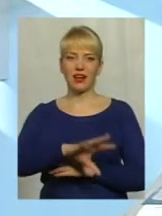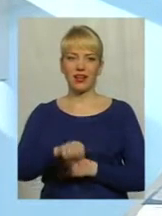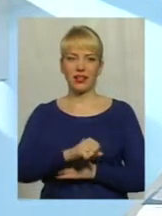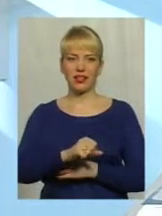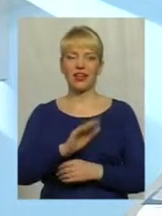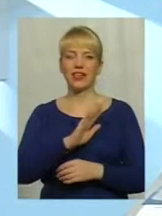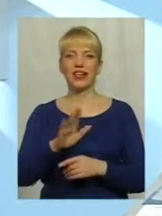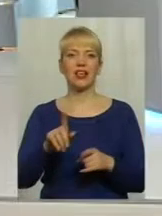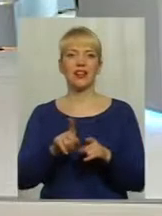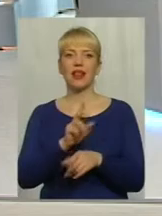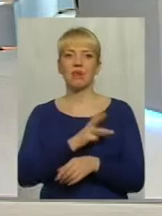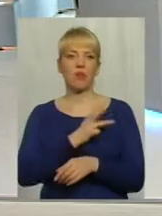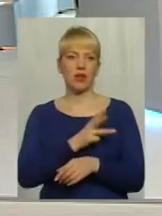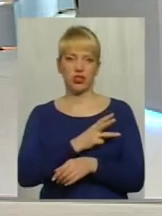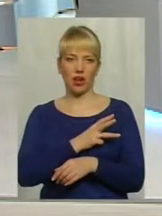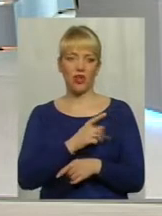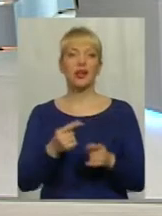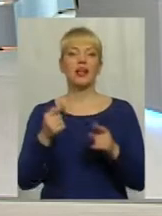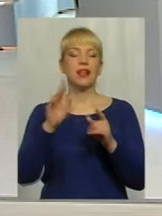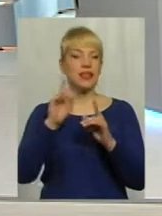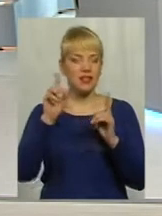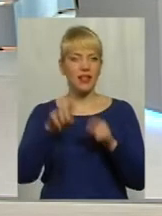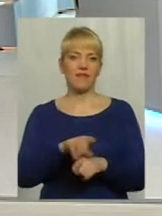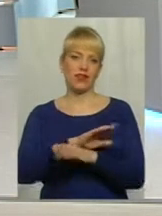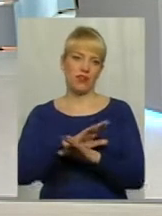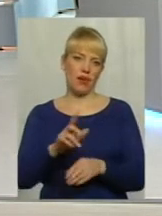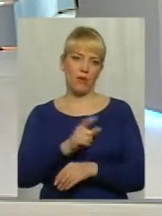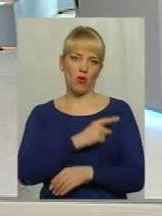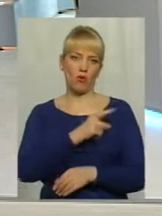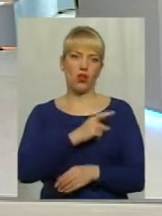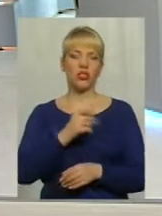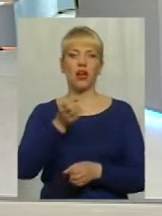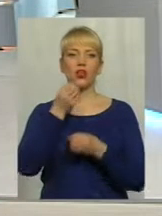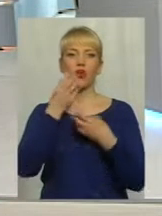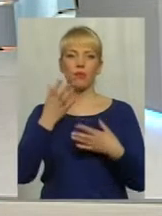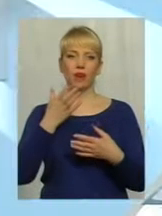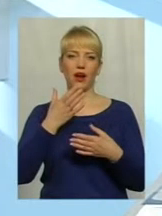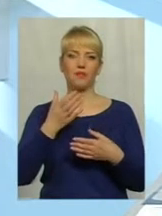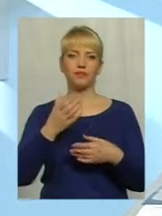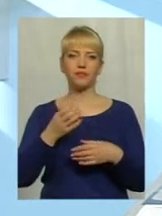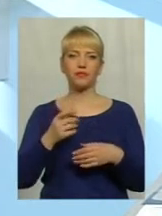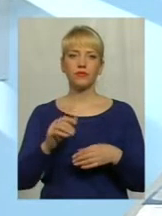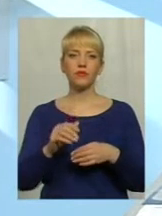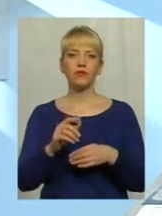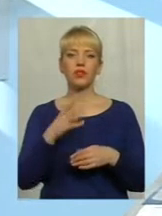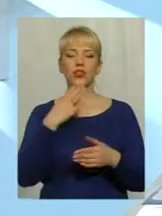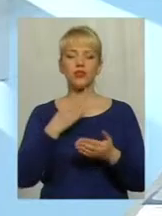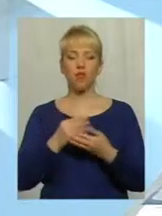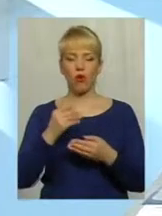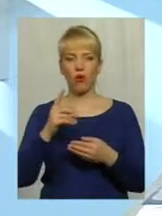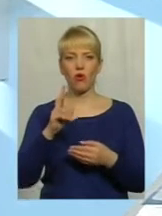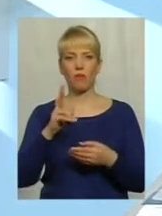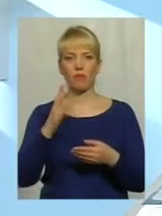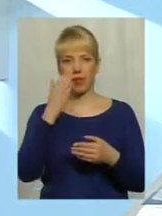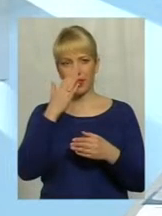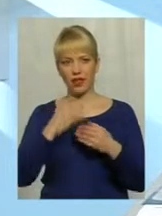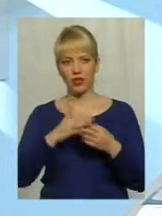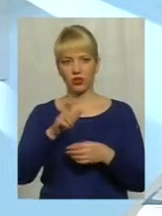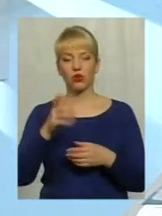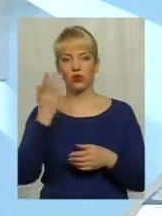а навіть не побажай, навіть не побажай добра свого ближнього. Не побажай. І коли таке буде,